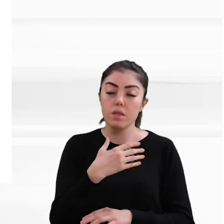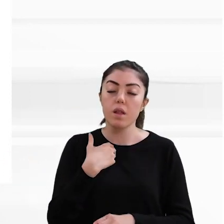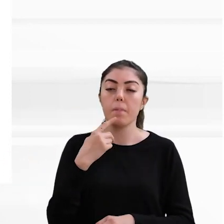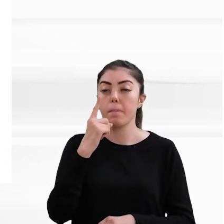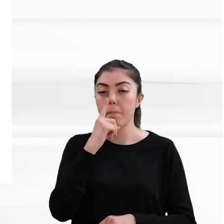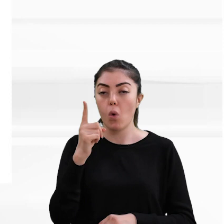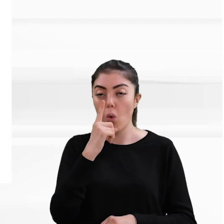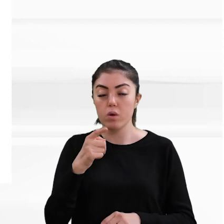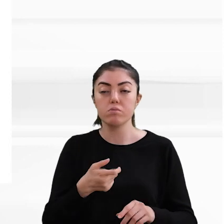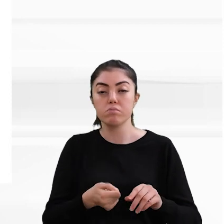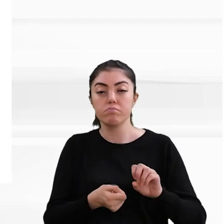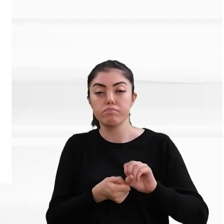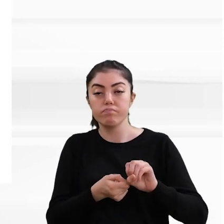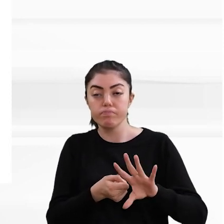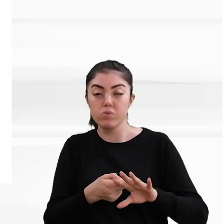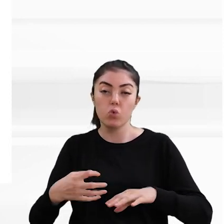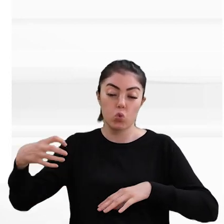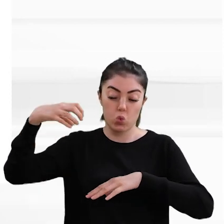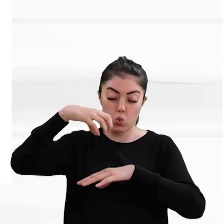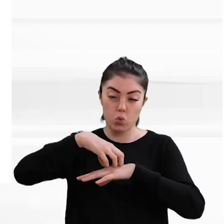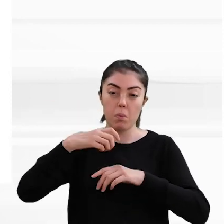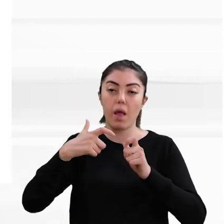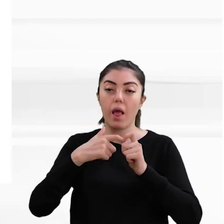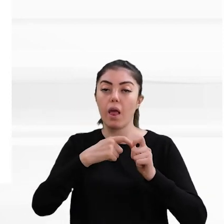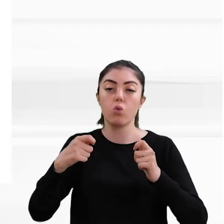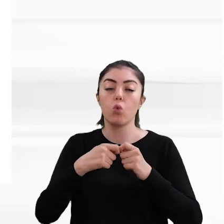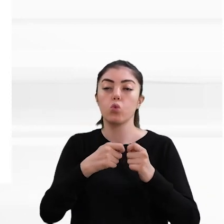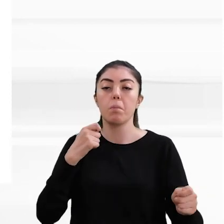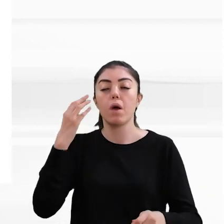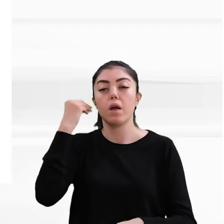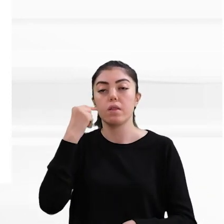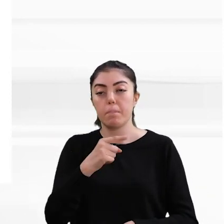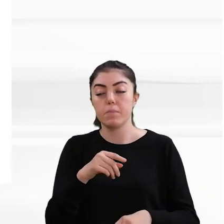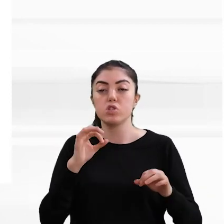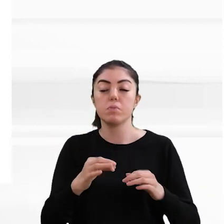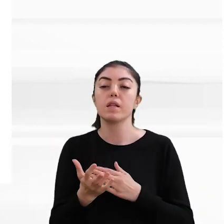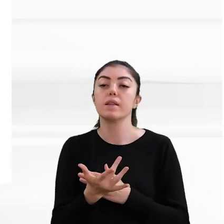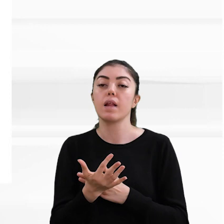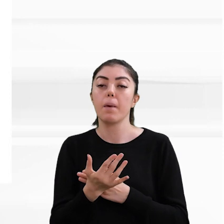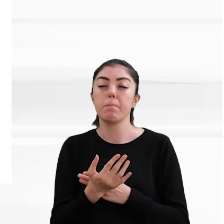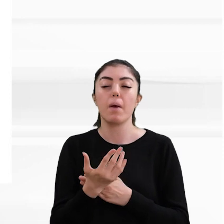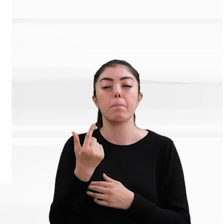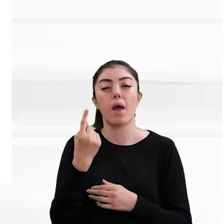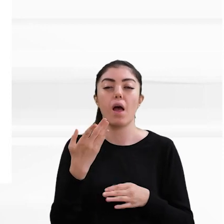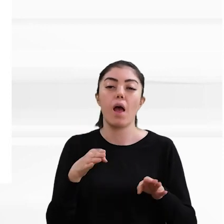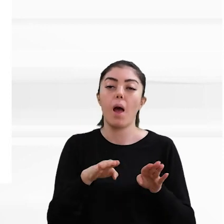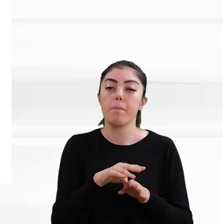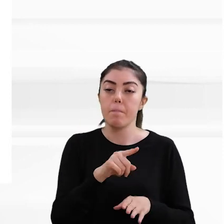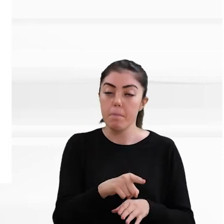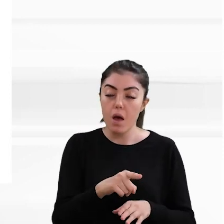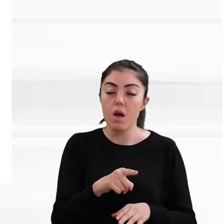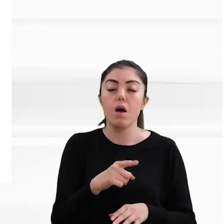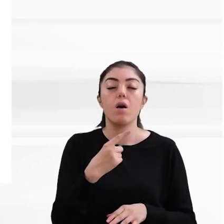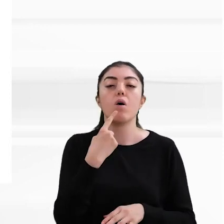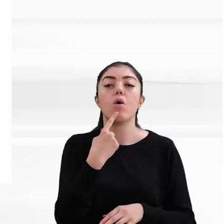Bu gönderdiğimiz mor ötesi ışığın elektroskobun topuzundan elektron koparabileceği anlamına gelir. Şimdi yaprakları